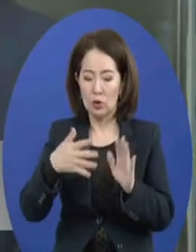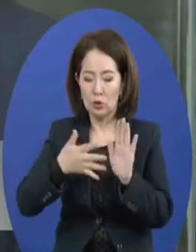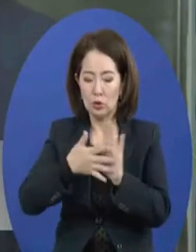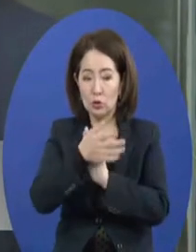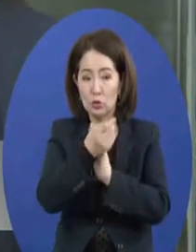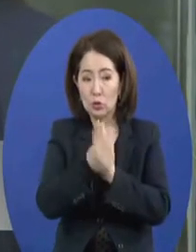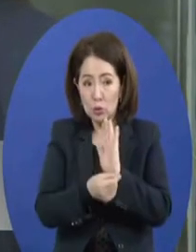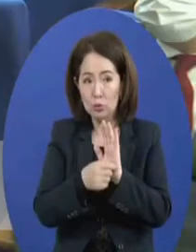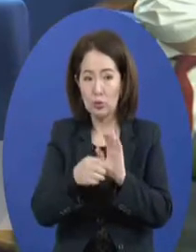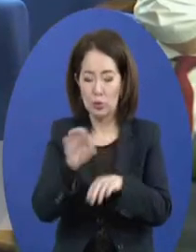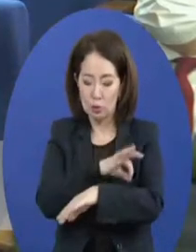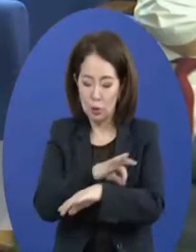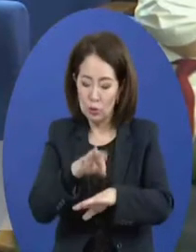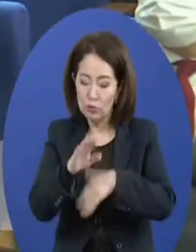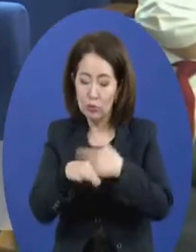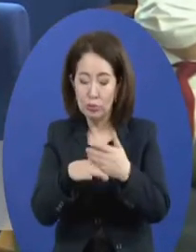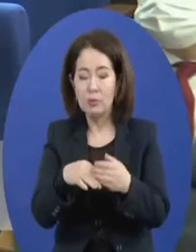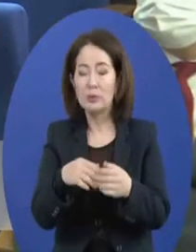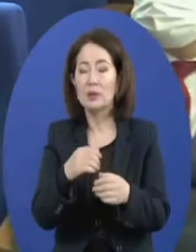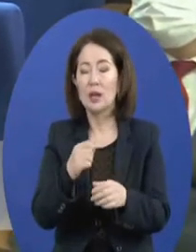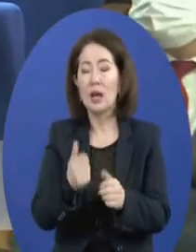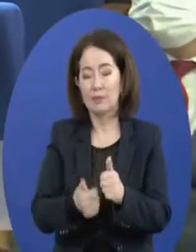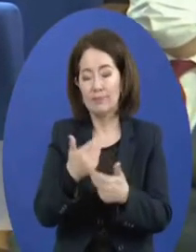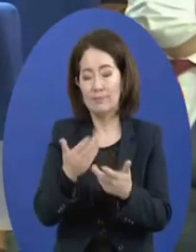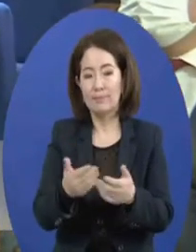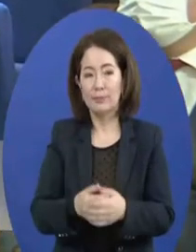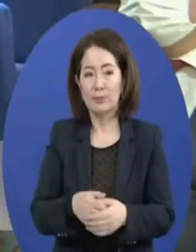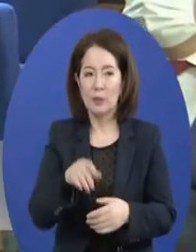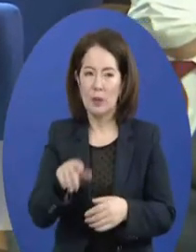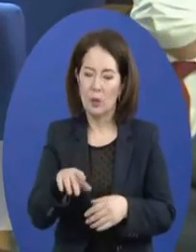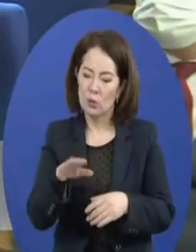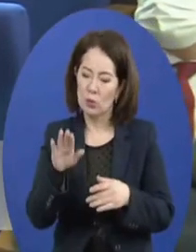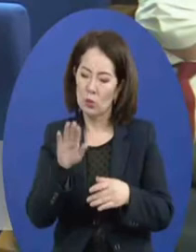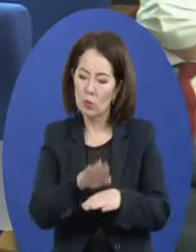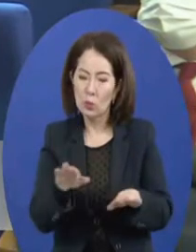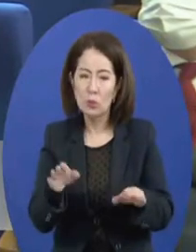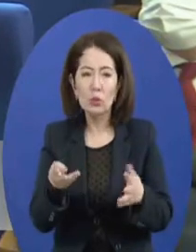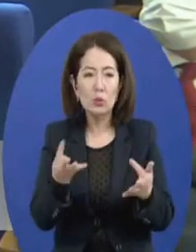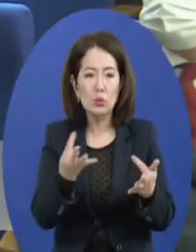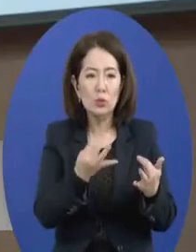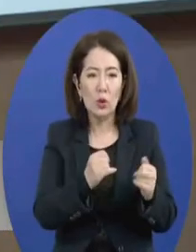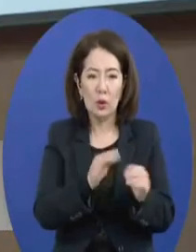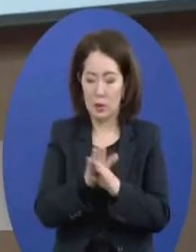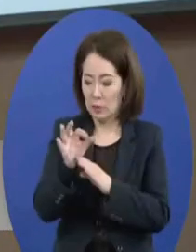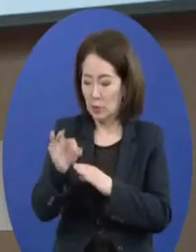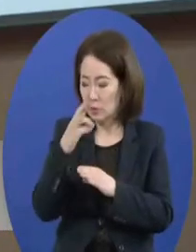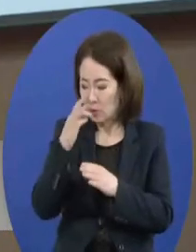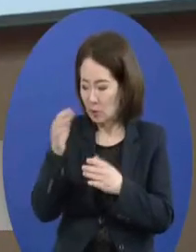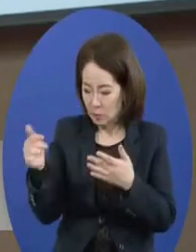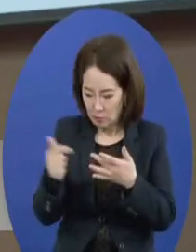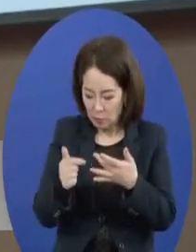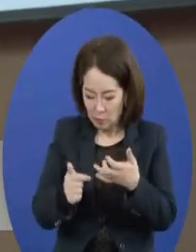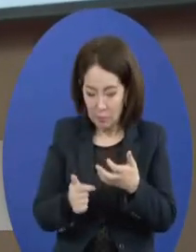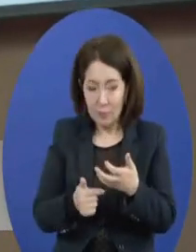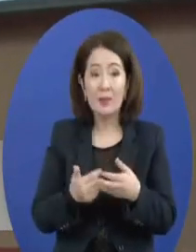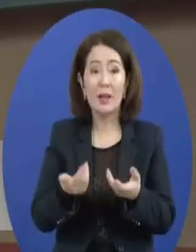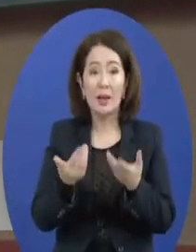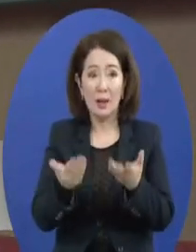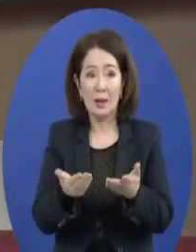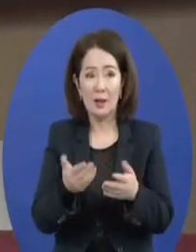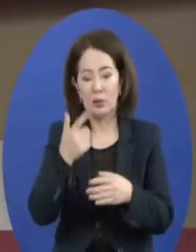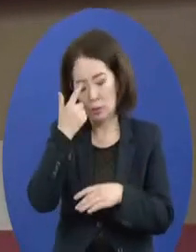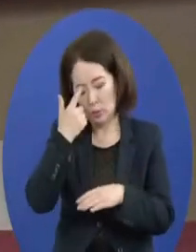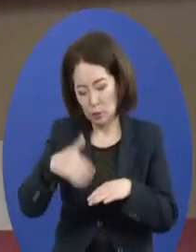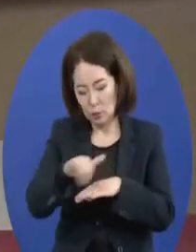захин болох энэ ахлахмыг хийж эхэлсэн. Төсвийн төслийн санхүүжих дундаж хүүхдийн тоог албан ёсны статистик мэдээлэлд үндэслэн боловсруулна.